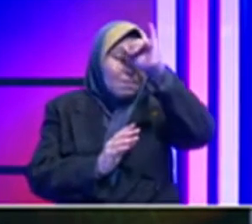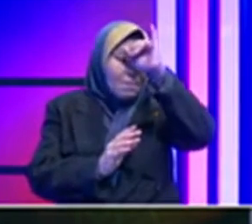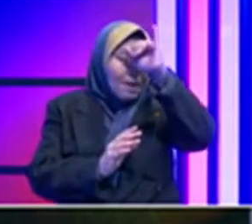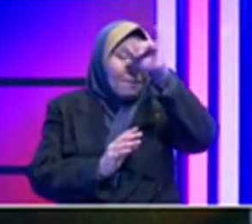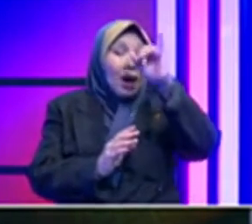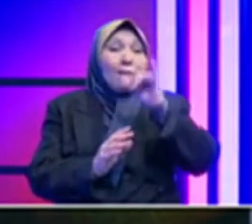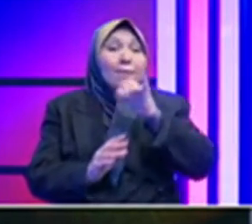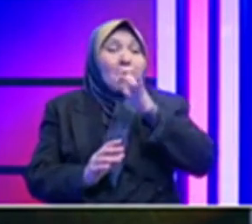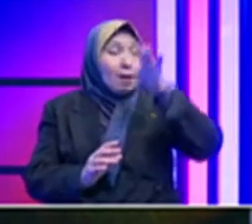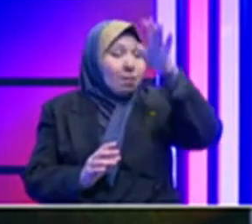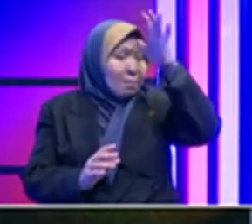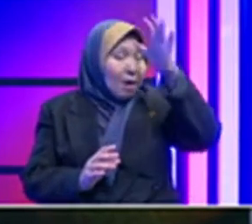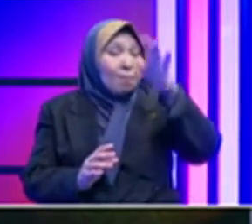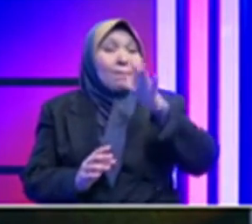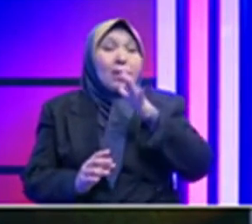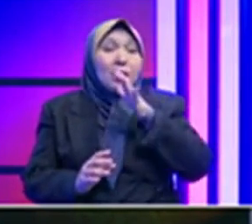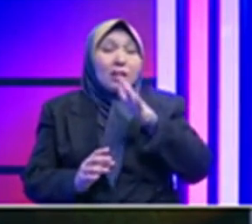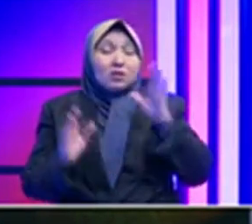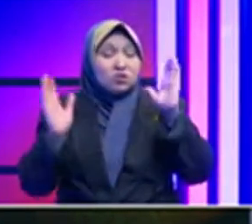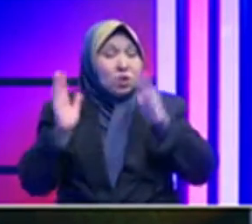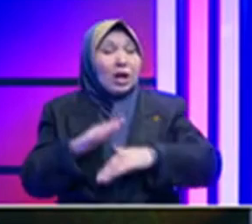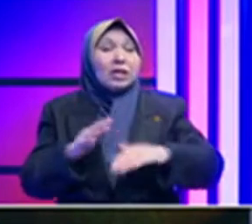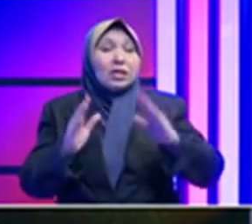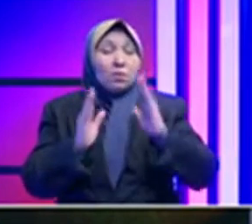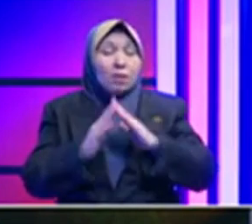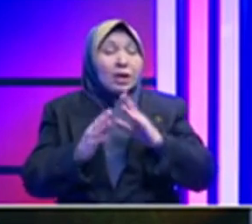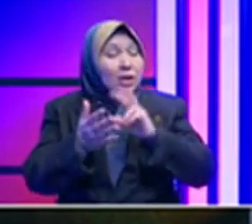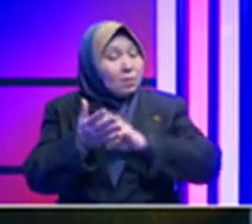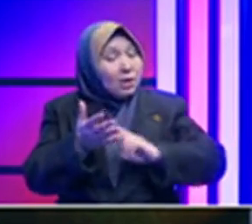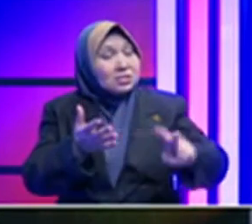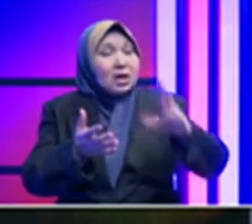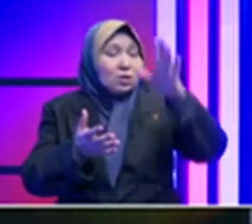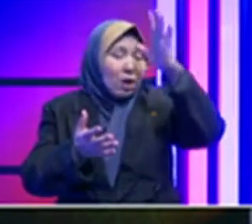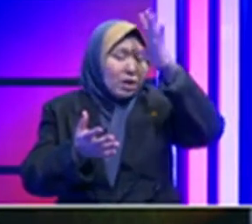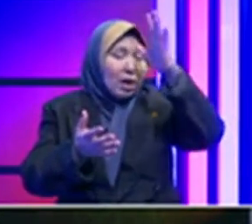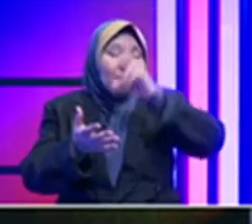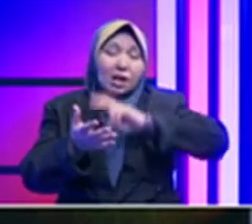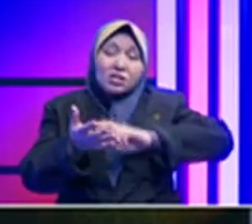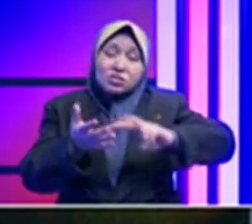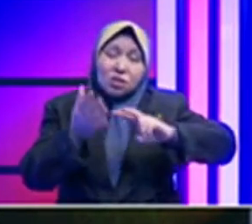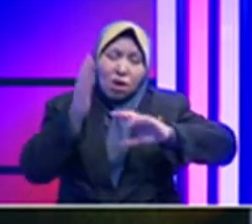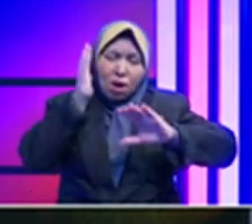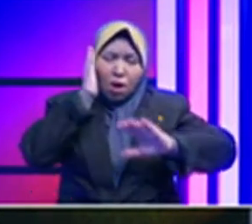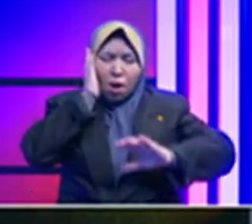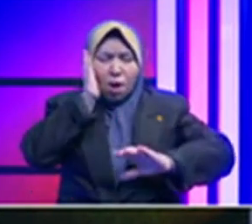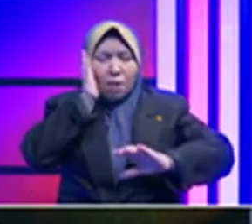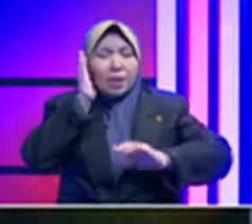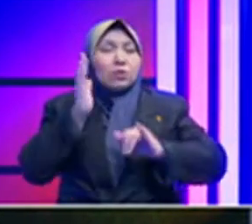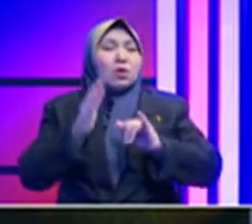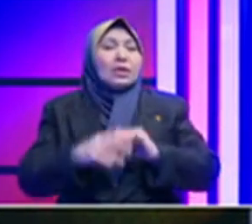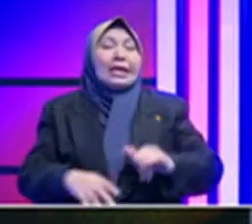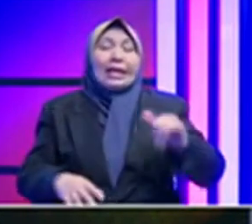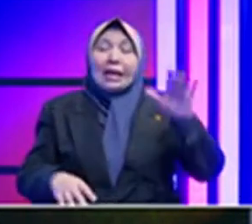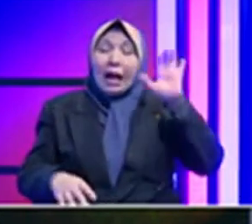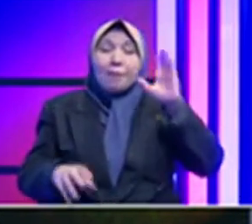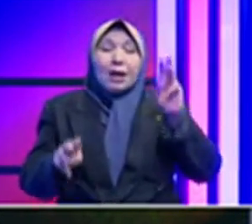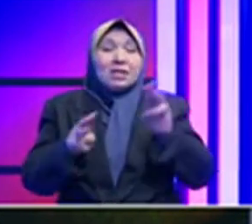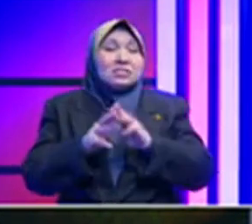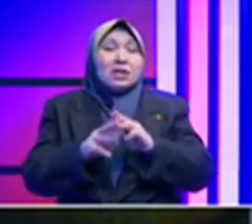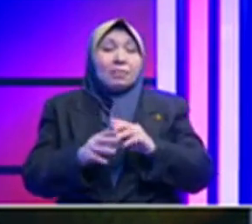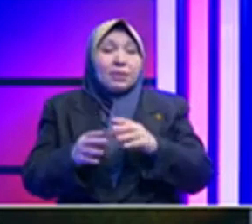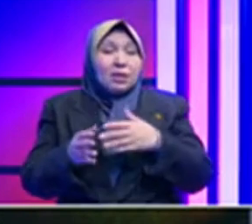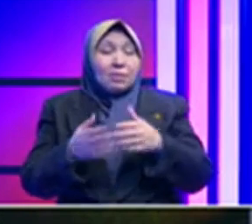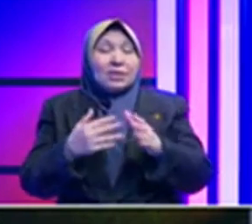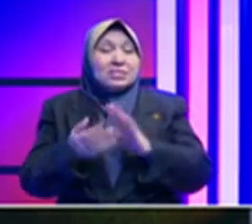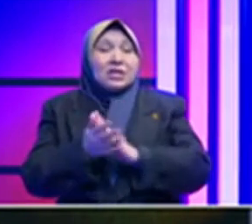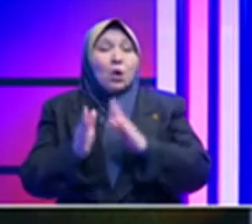ayahnya yang di rumah dia bacul atau hal-hal yang proses dengan macam tak perlu